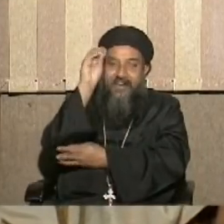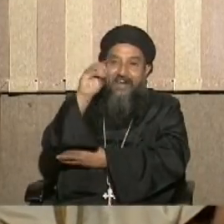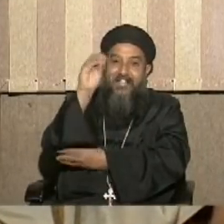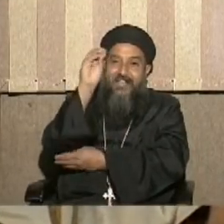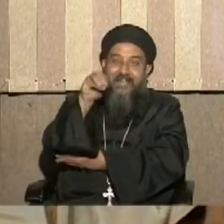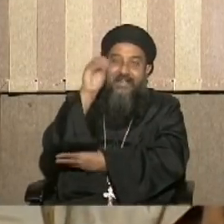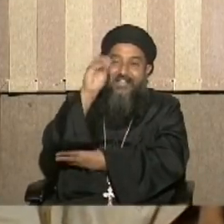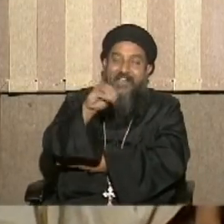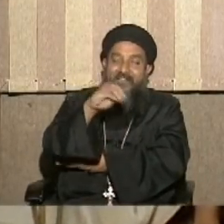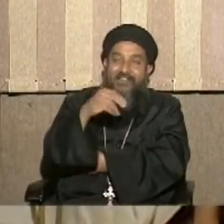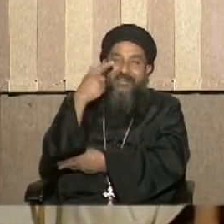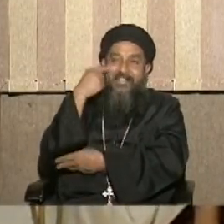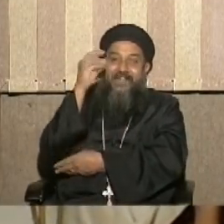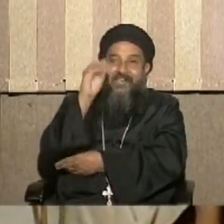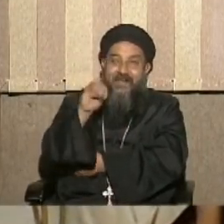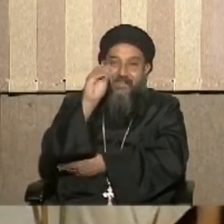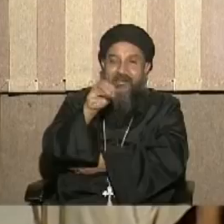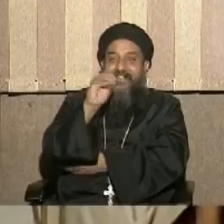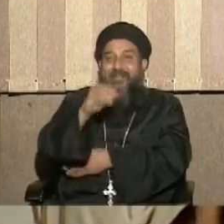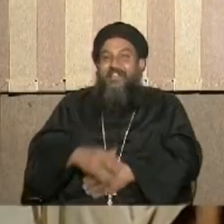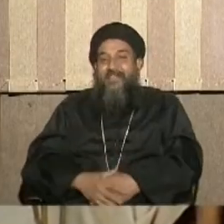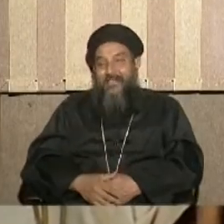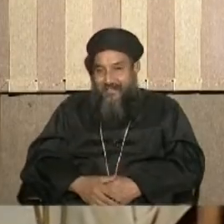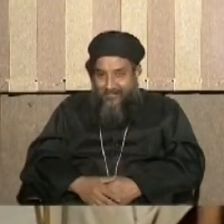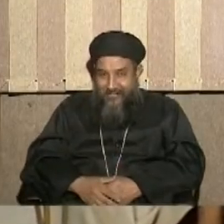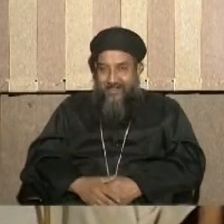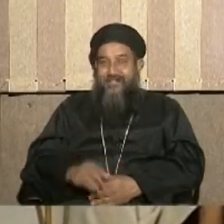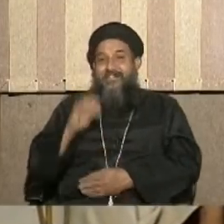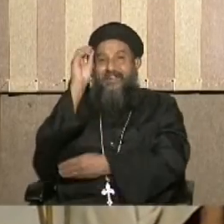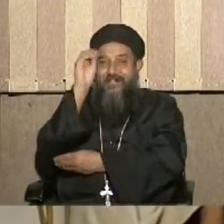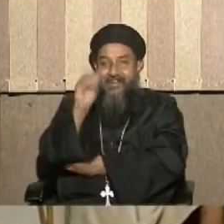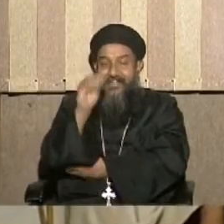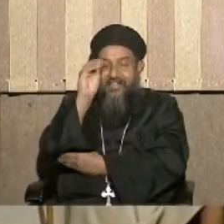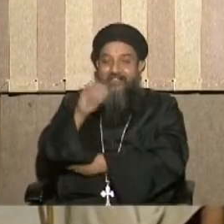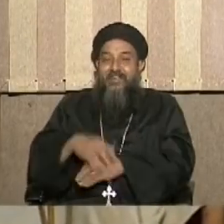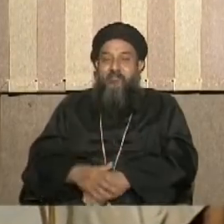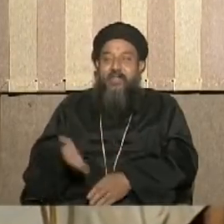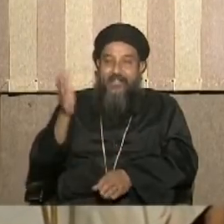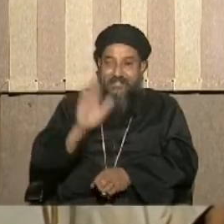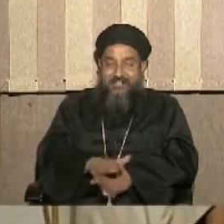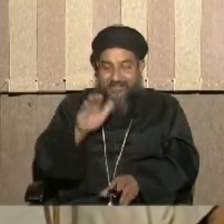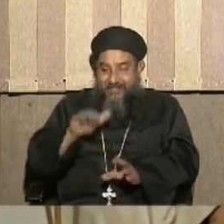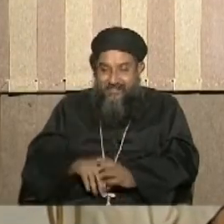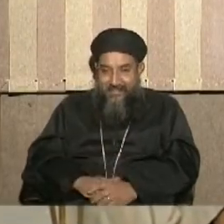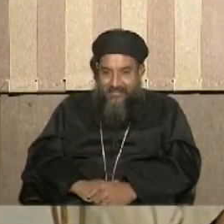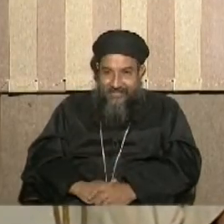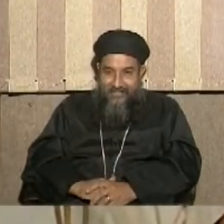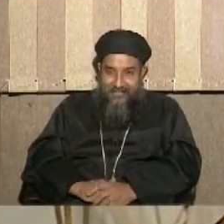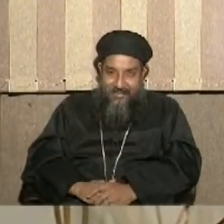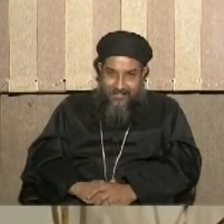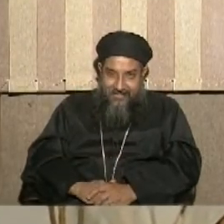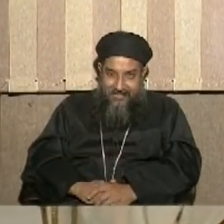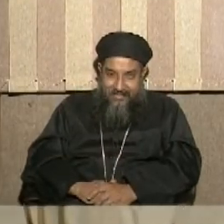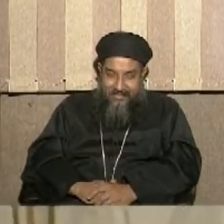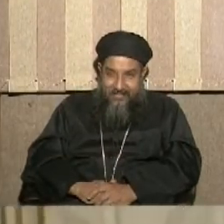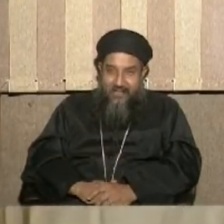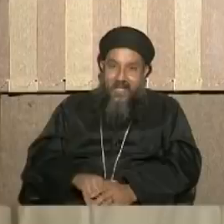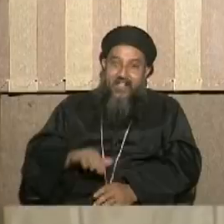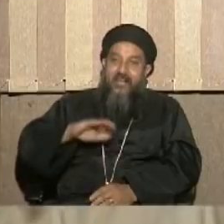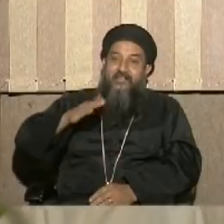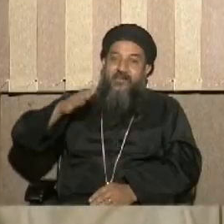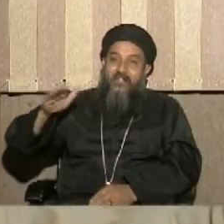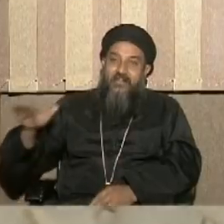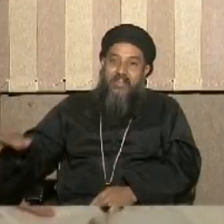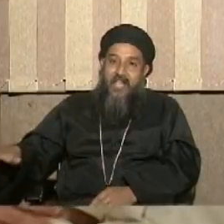الجمل الجمل ايه ده؟ ايه ده؟ اهدى يا عم سمعان، اهدى اهدى واحكي لنا لو سمحت. كنت في